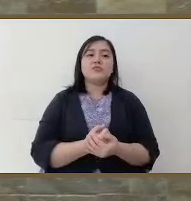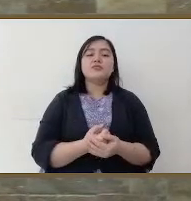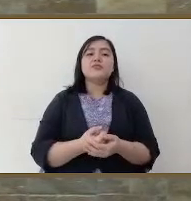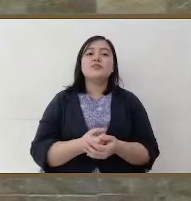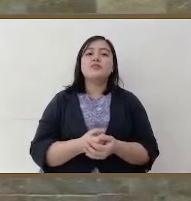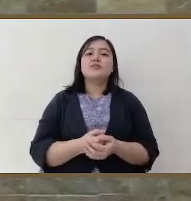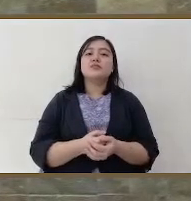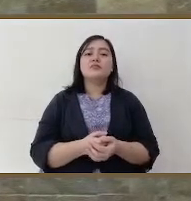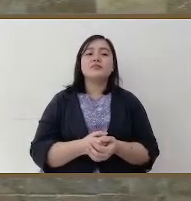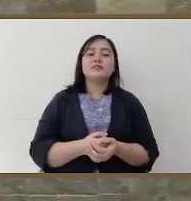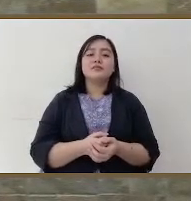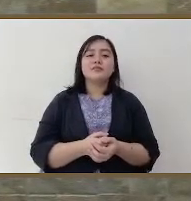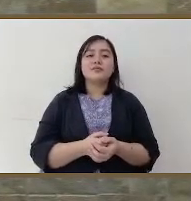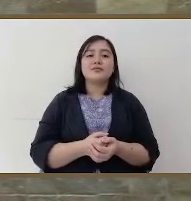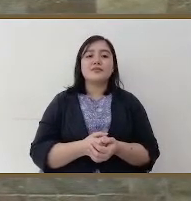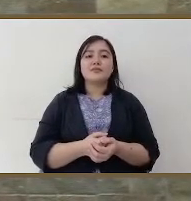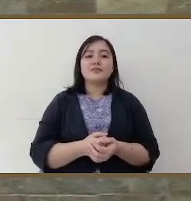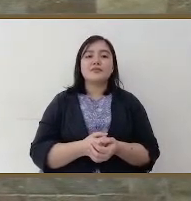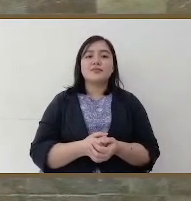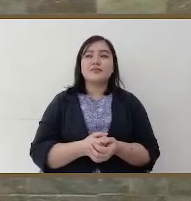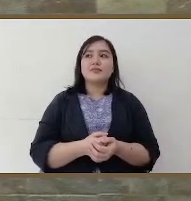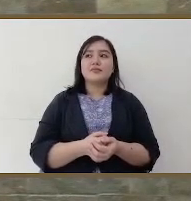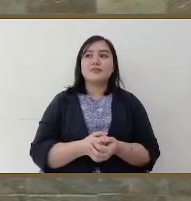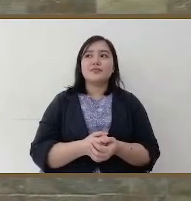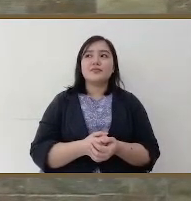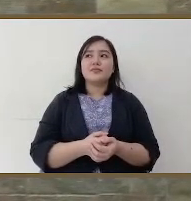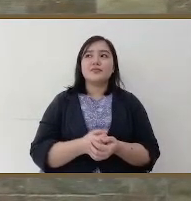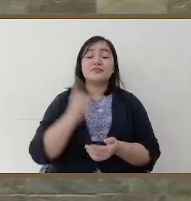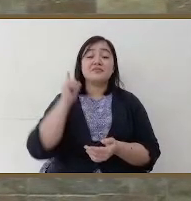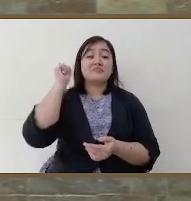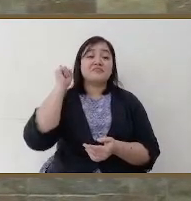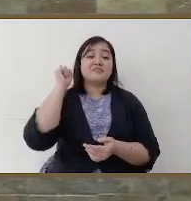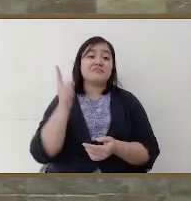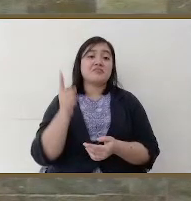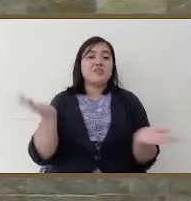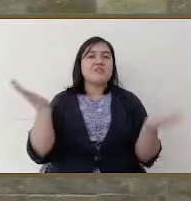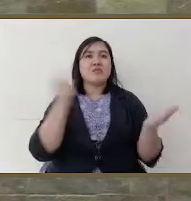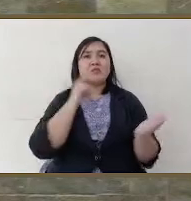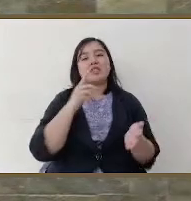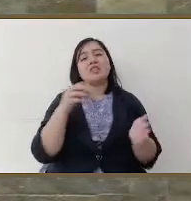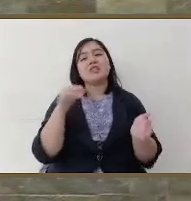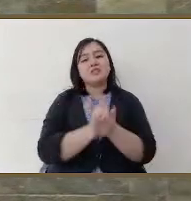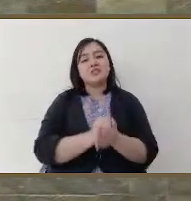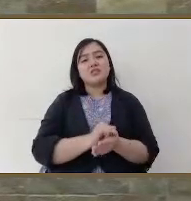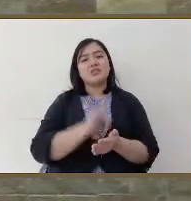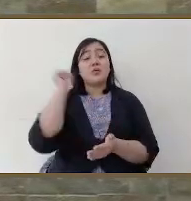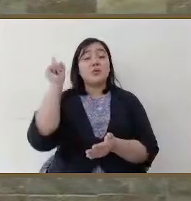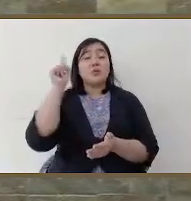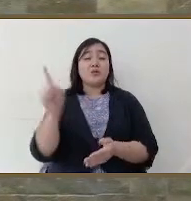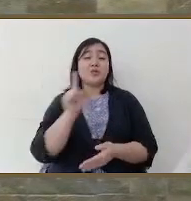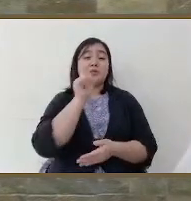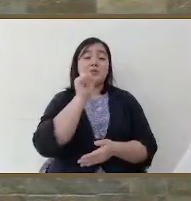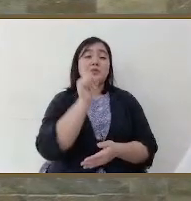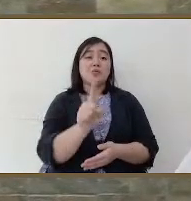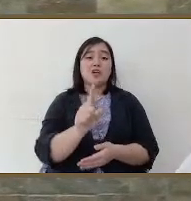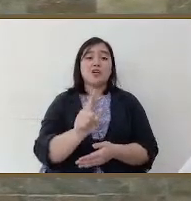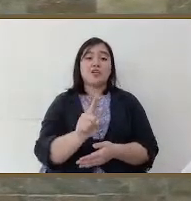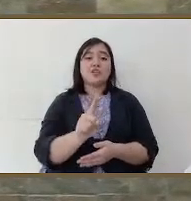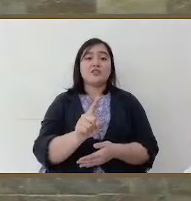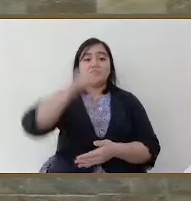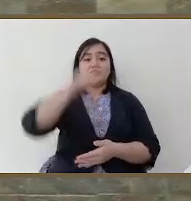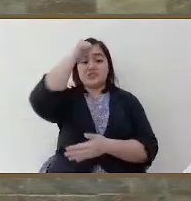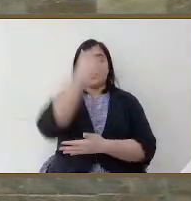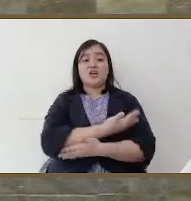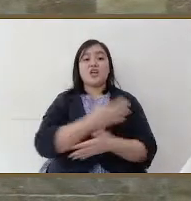anak ko. Ibig sabihin, isa na lang yung anak niya na nagre-respeto sa kanya. You understand that? And that's sad, mga